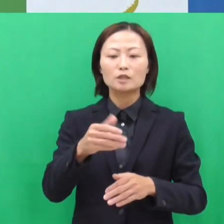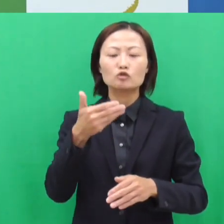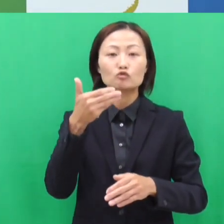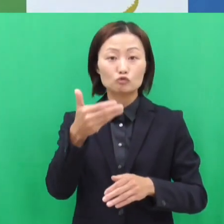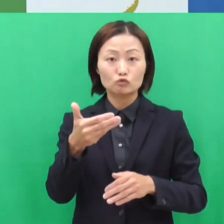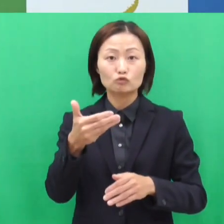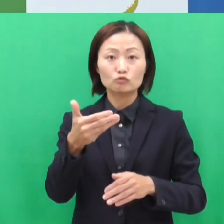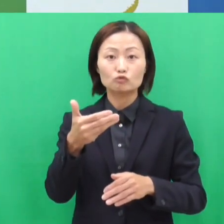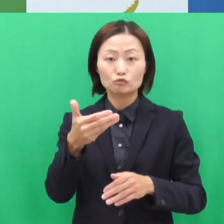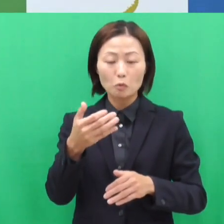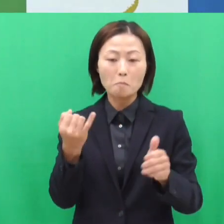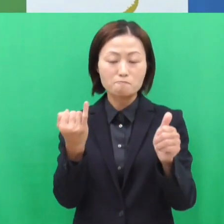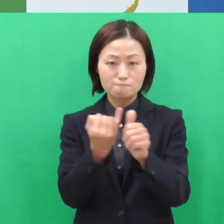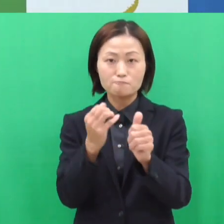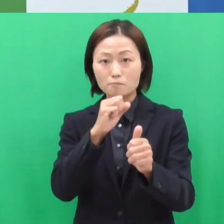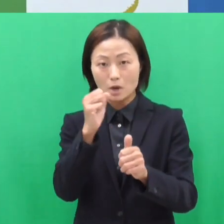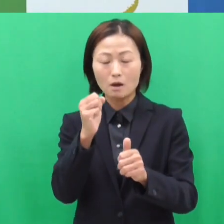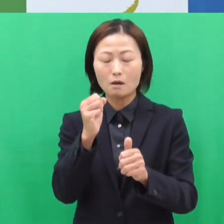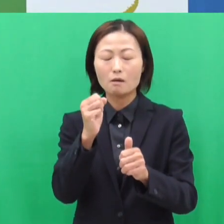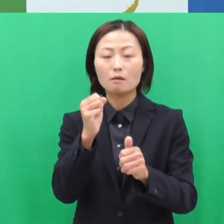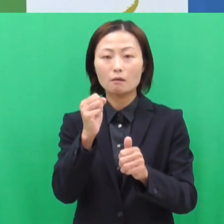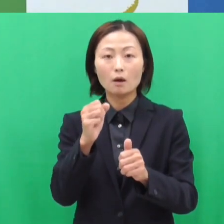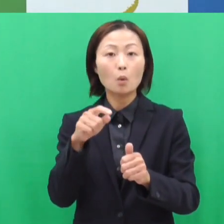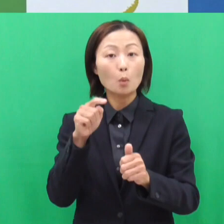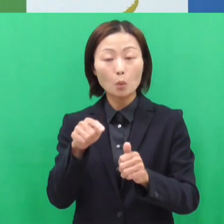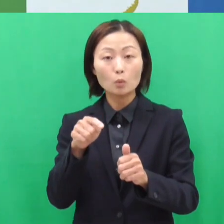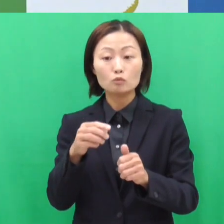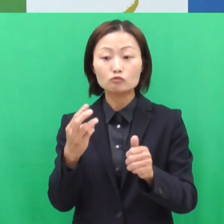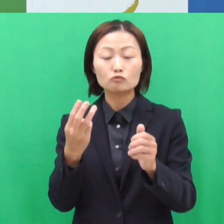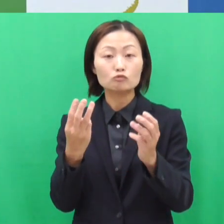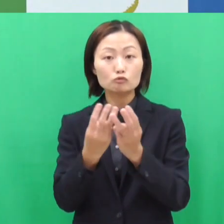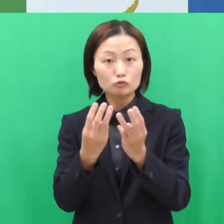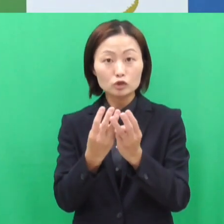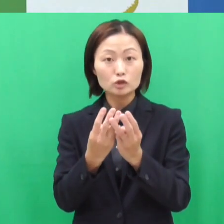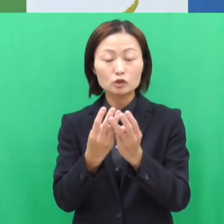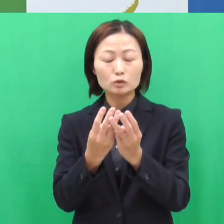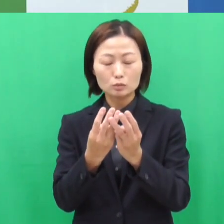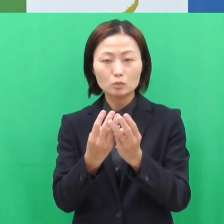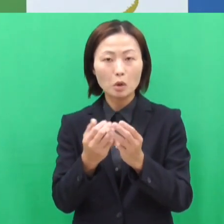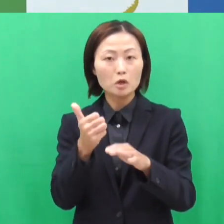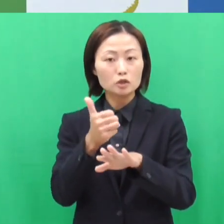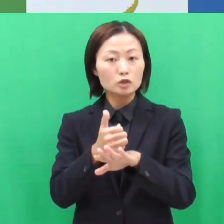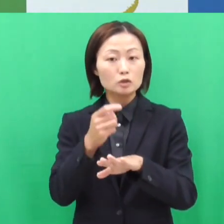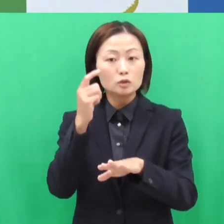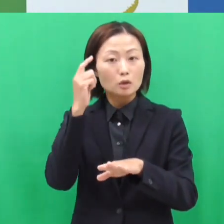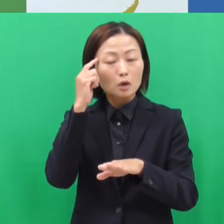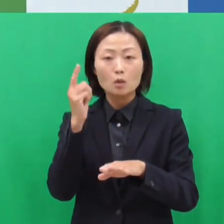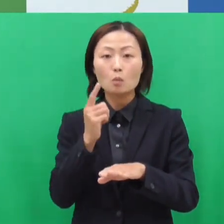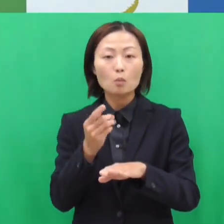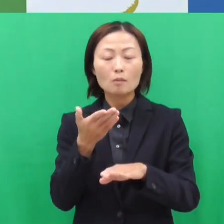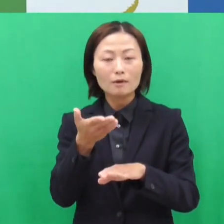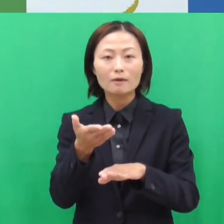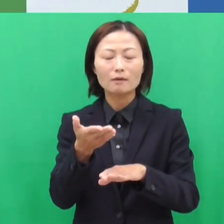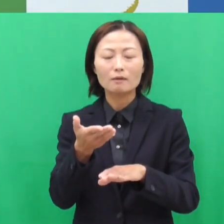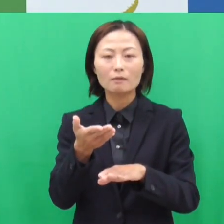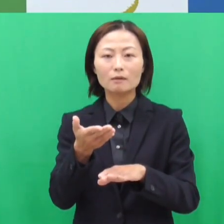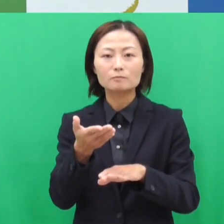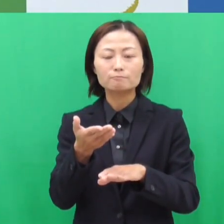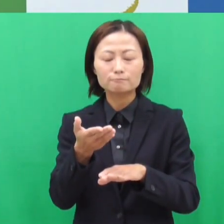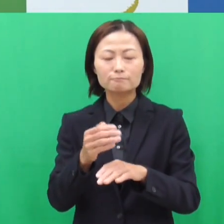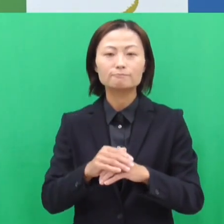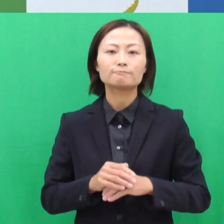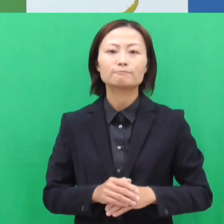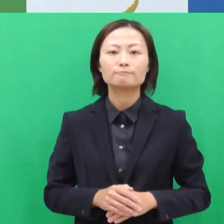率直に39.93についてどう思っていたっていうのを担当大臣ですけど